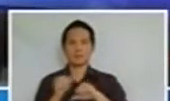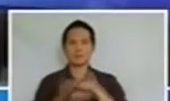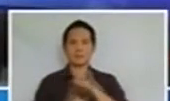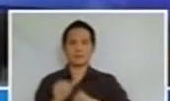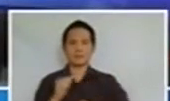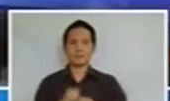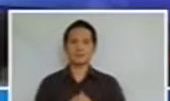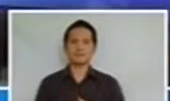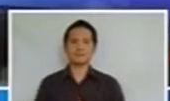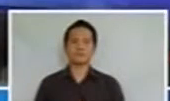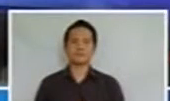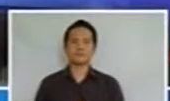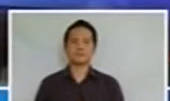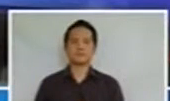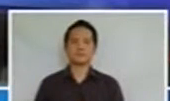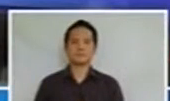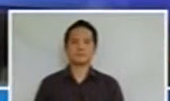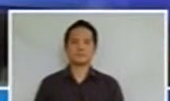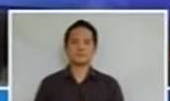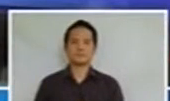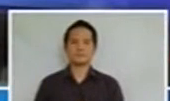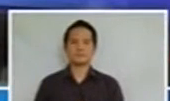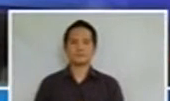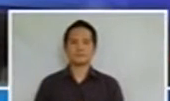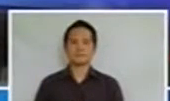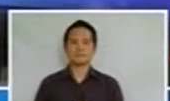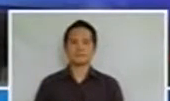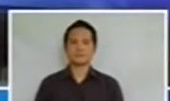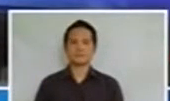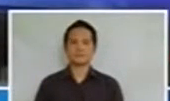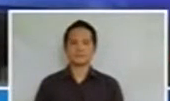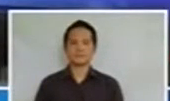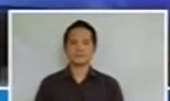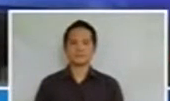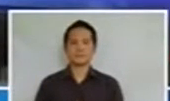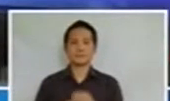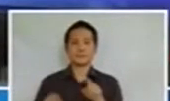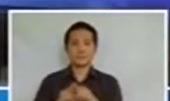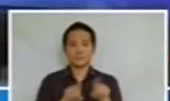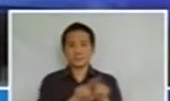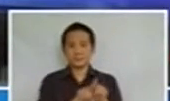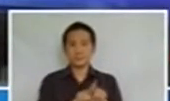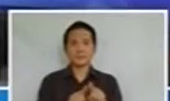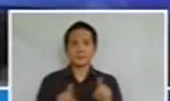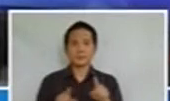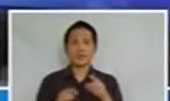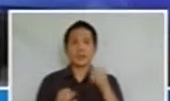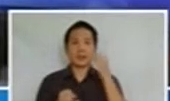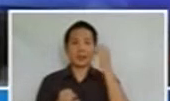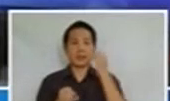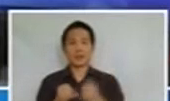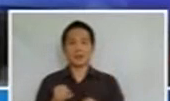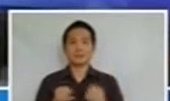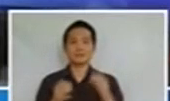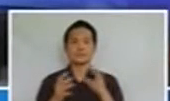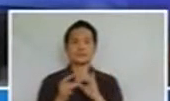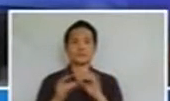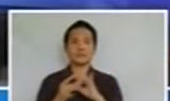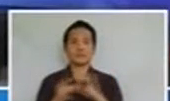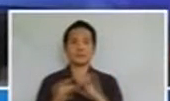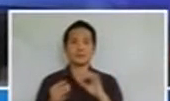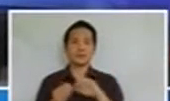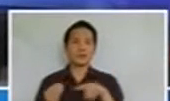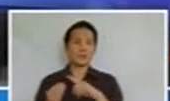ating mga balita na iahatid namin sa inyo. Domestic tourism, tinututukan ng DOT Calabarzon para sa